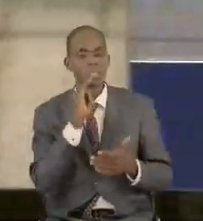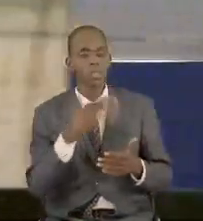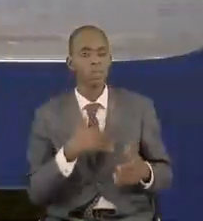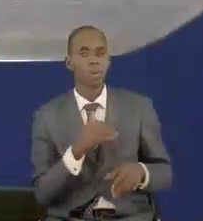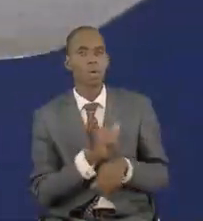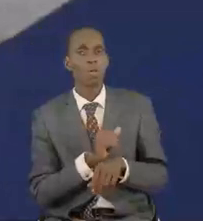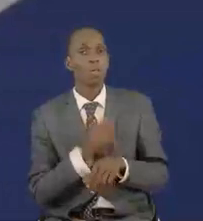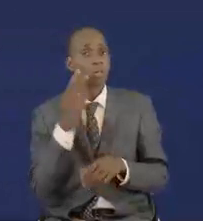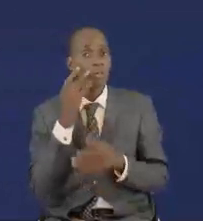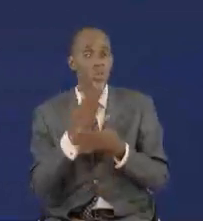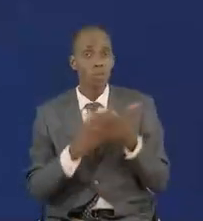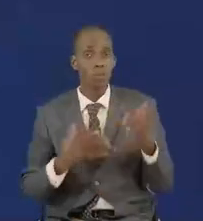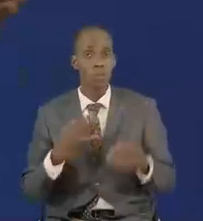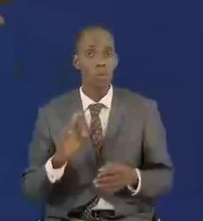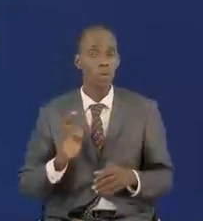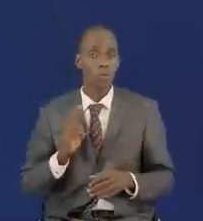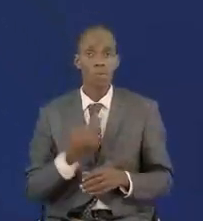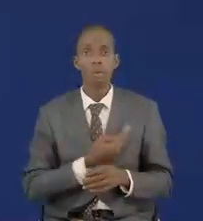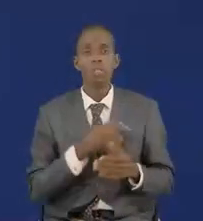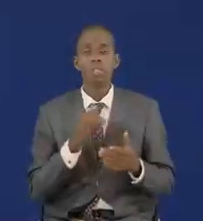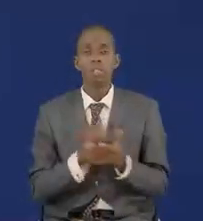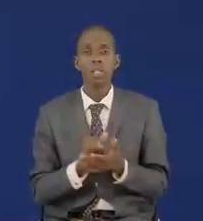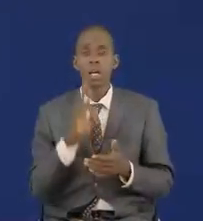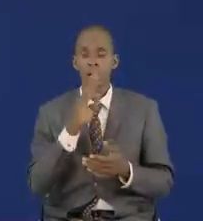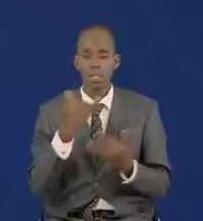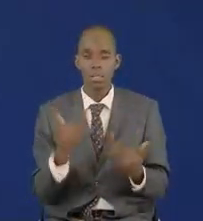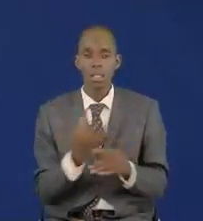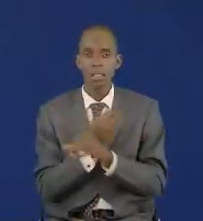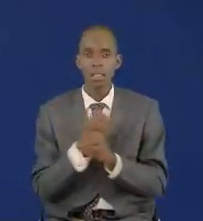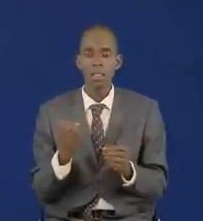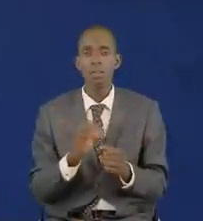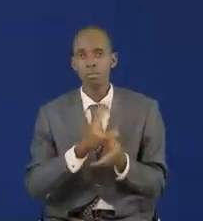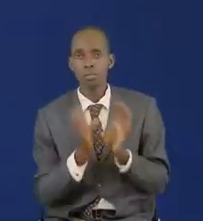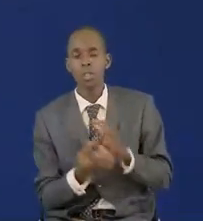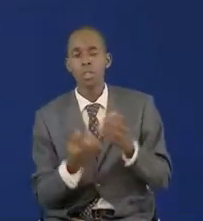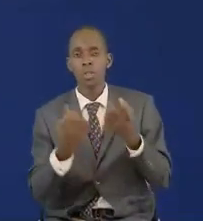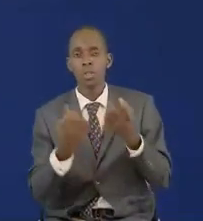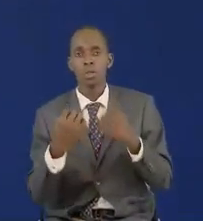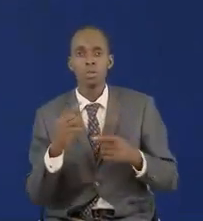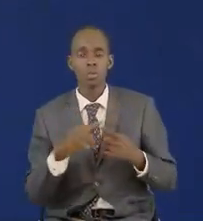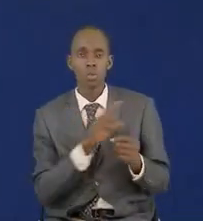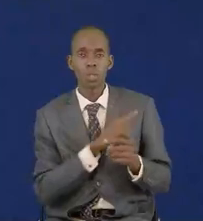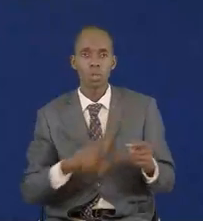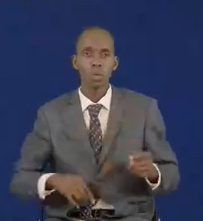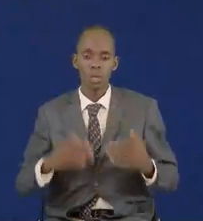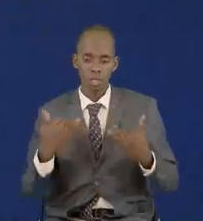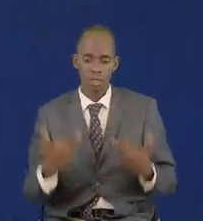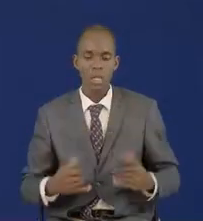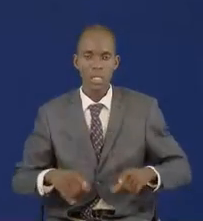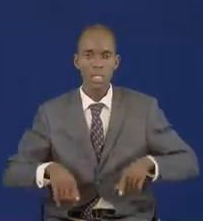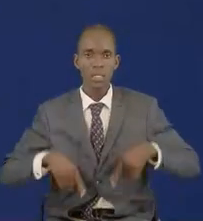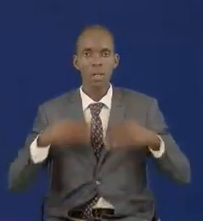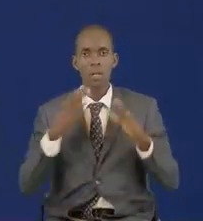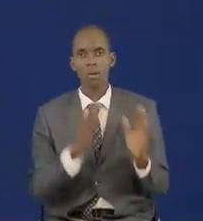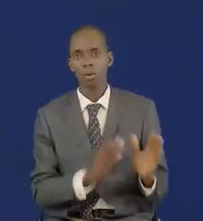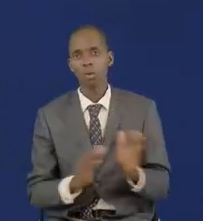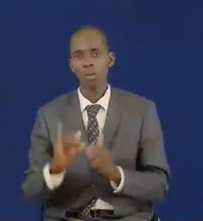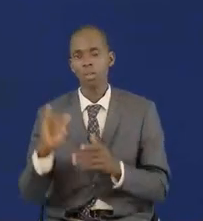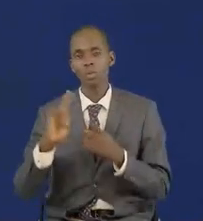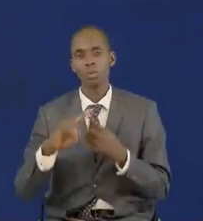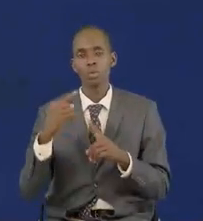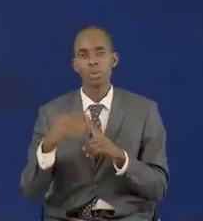nous sommes son ouvrage nous qui sommes sauvés convertis transformer nous venons au Seigneur et nous vivons selon la parole